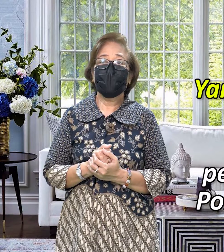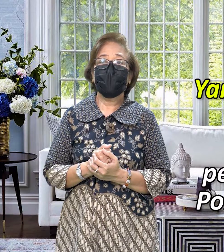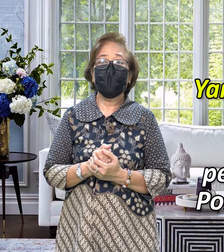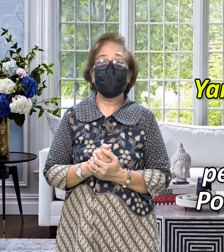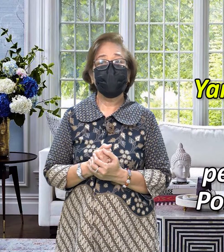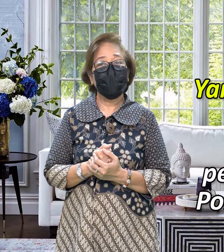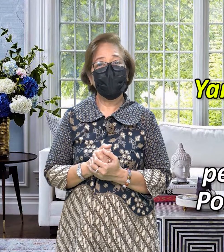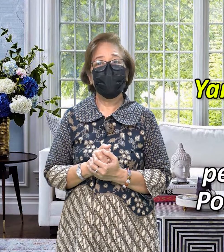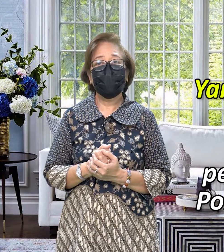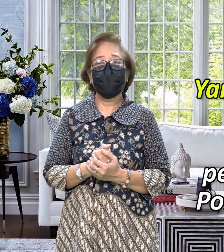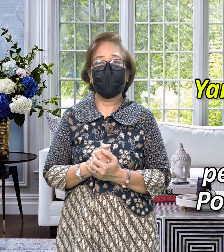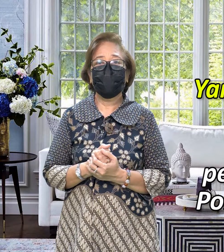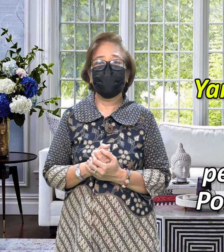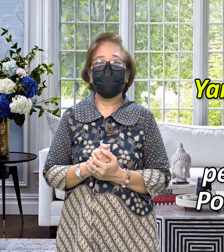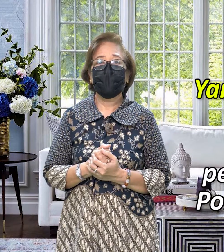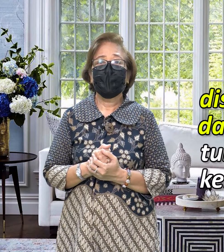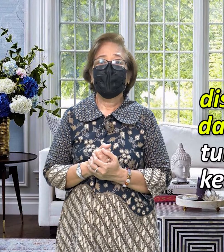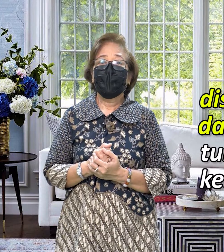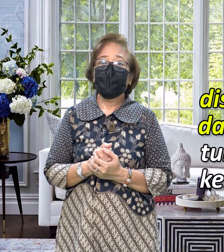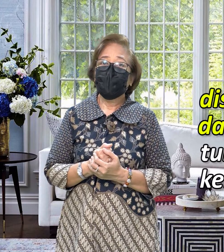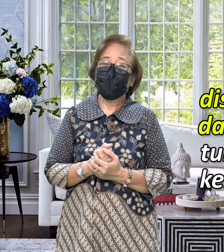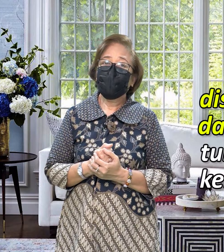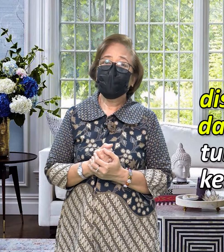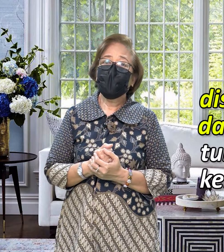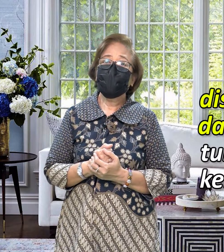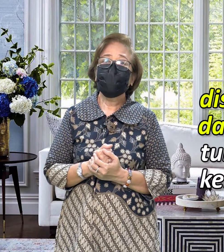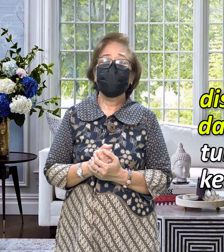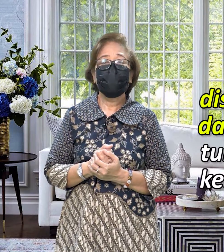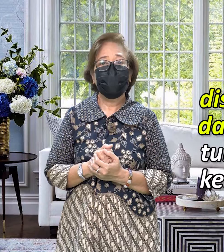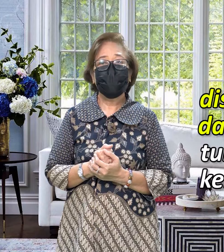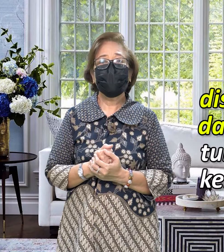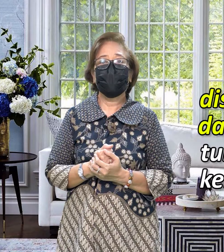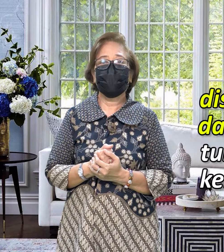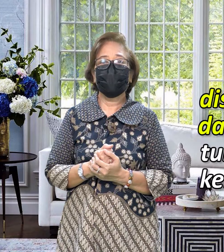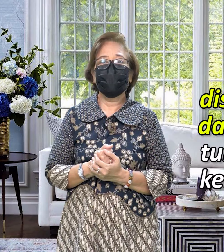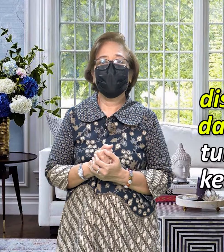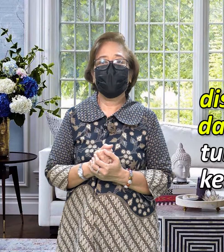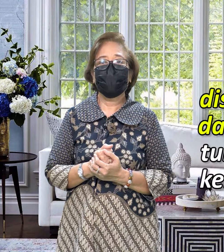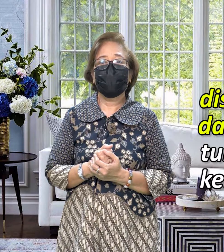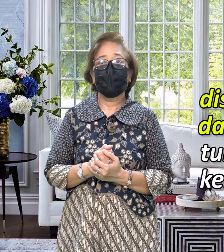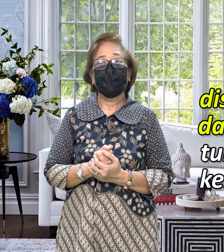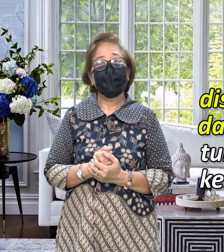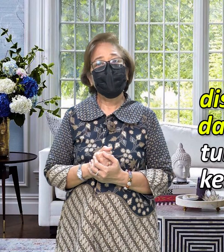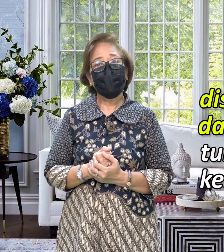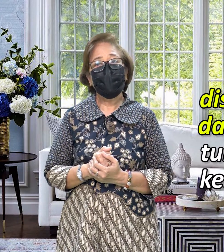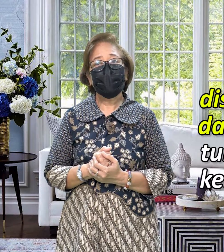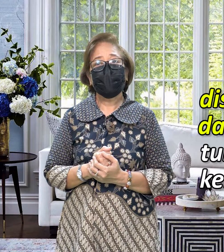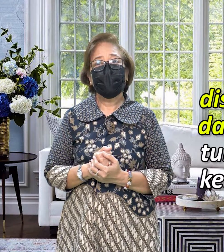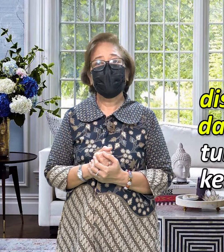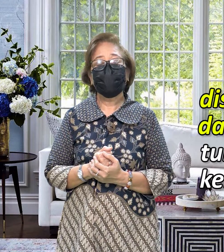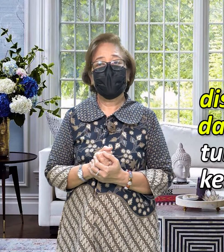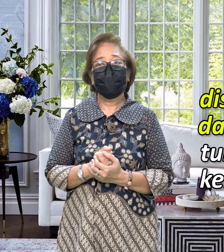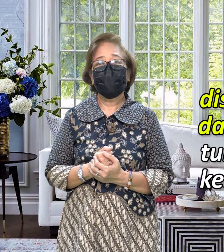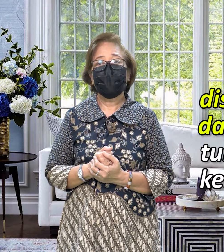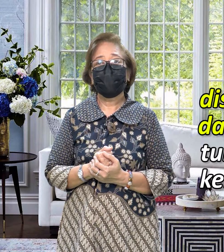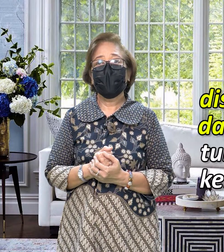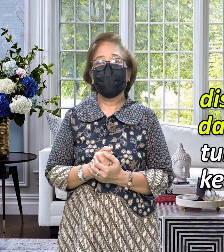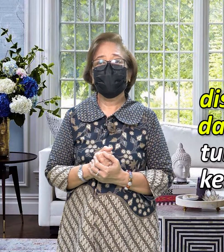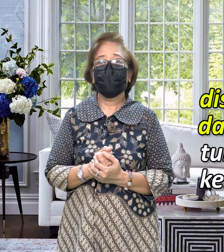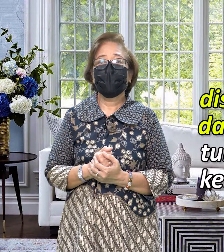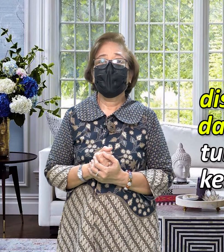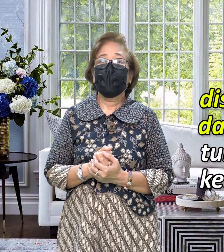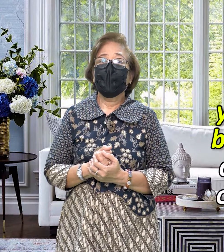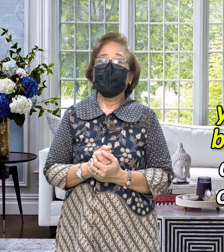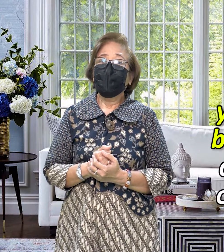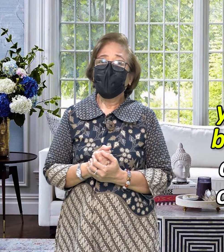bawah pemerintahan Pontius Pilatus, disalibkan, mati dan dikuburkan, turun ke dalam kerajaan